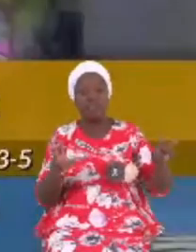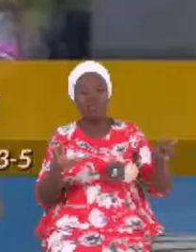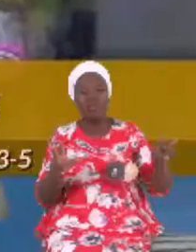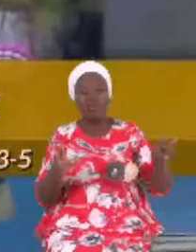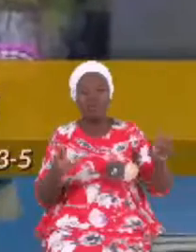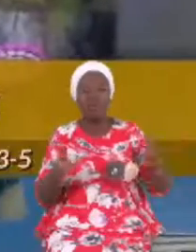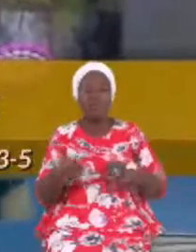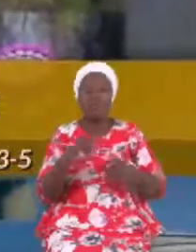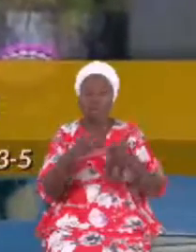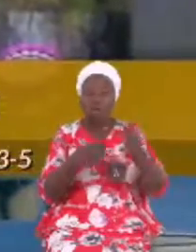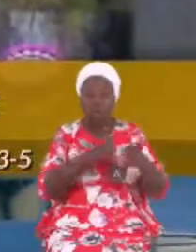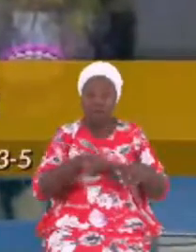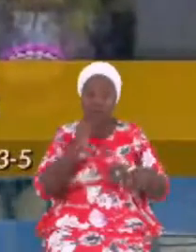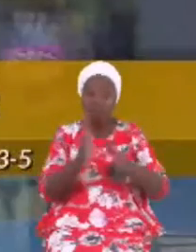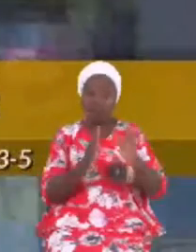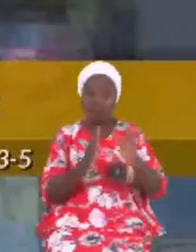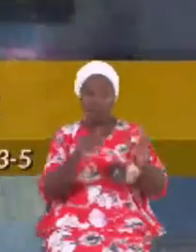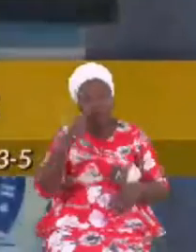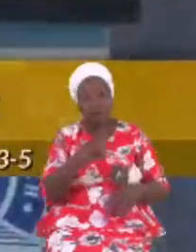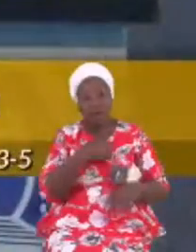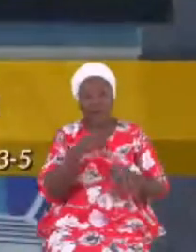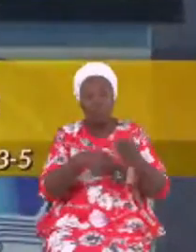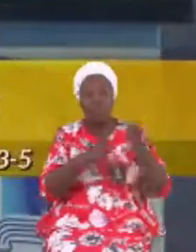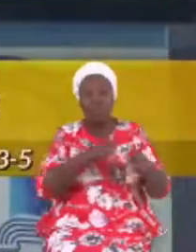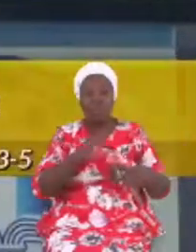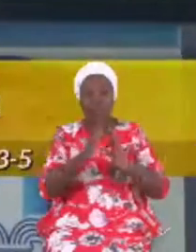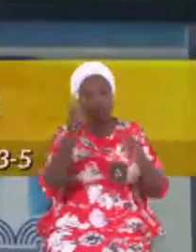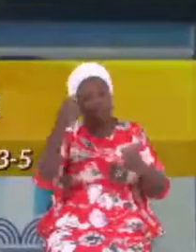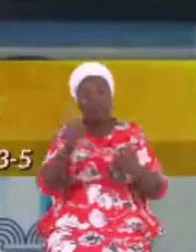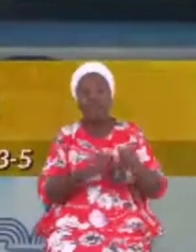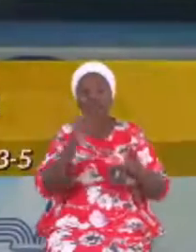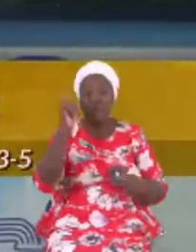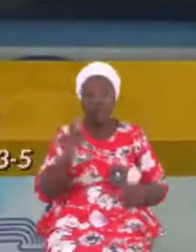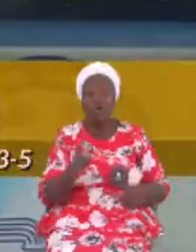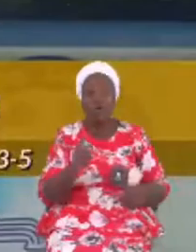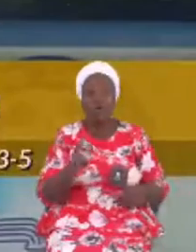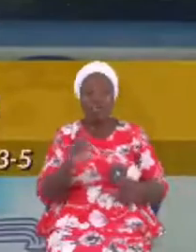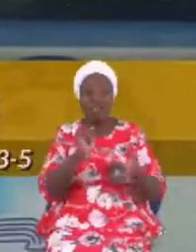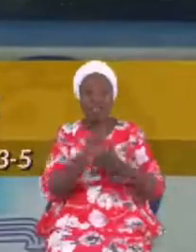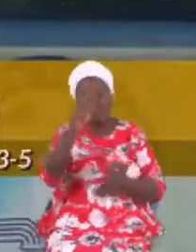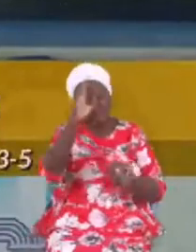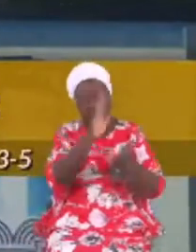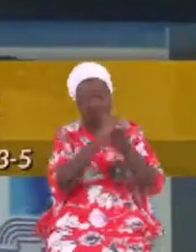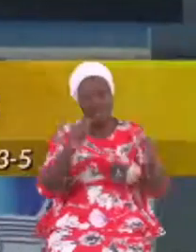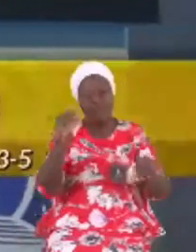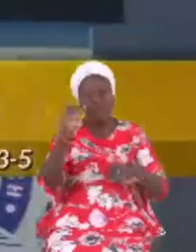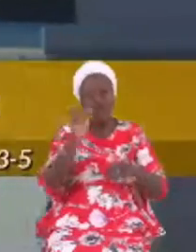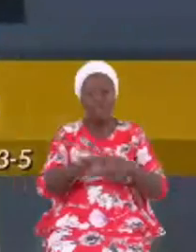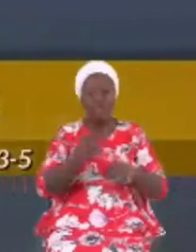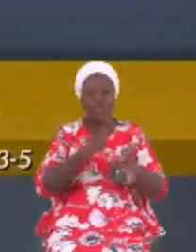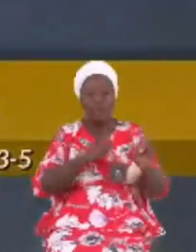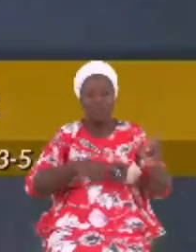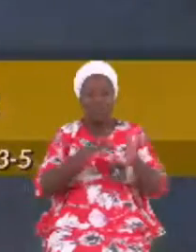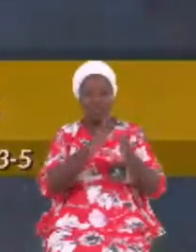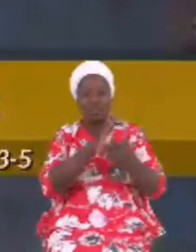ce que Dieu prépare pour nous, qu'il prépare pour chacun qui croit au Seigneur